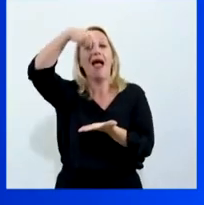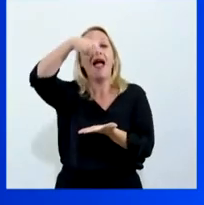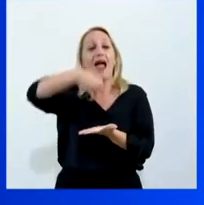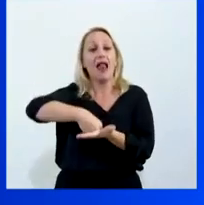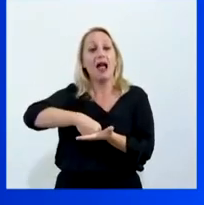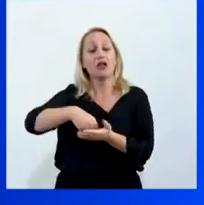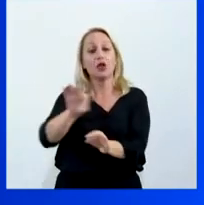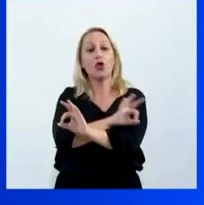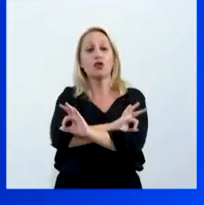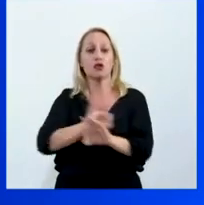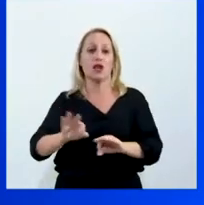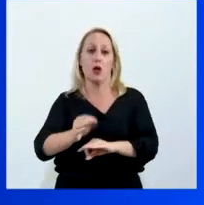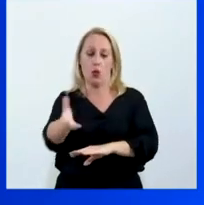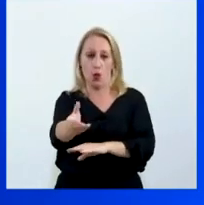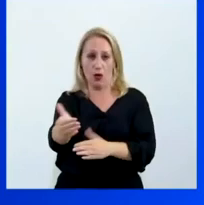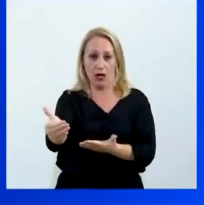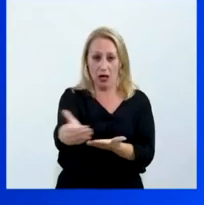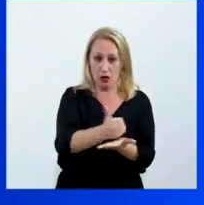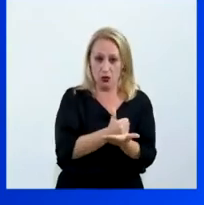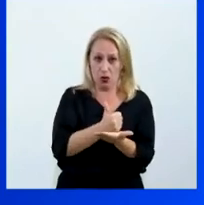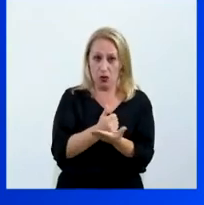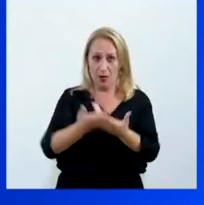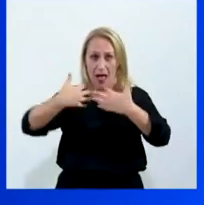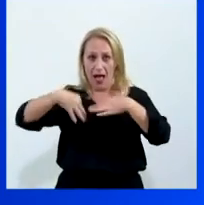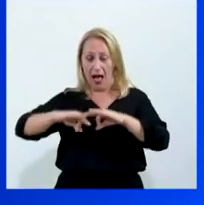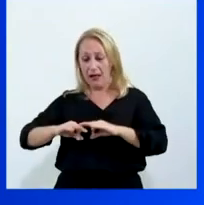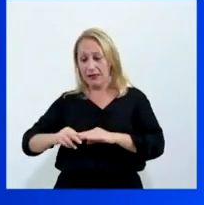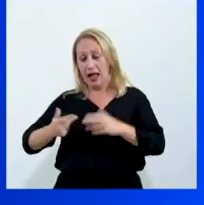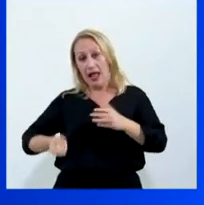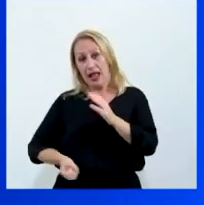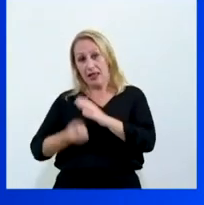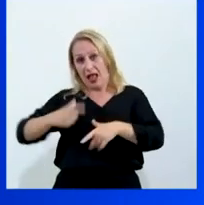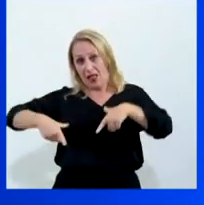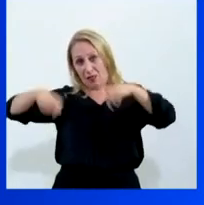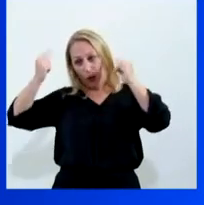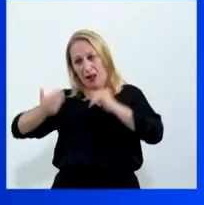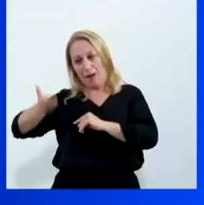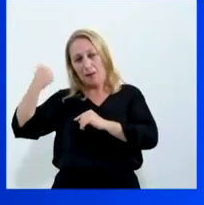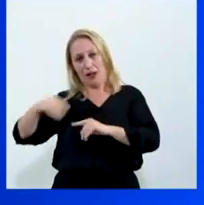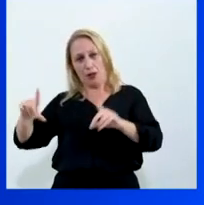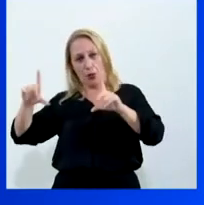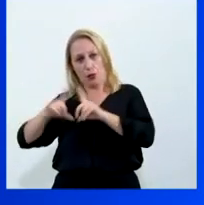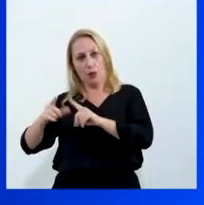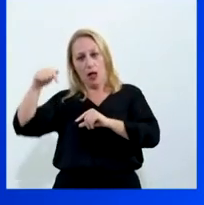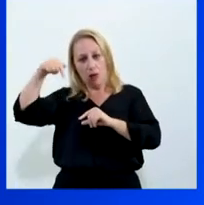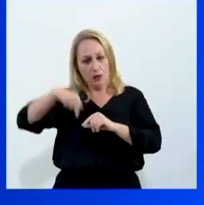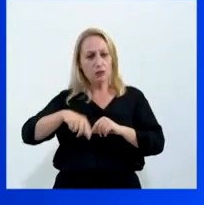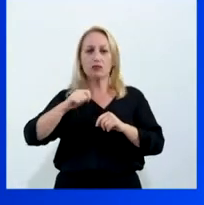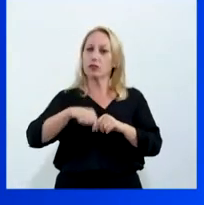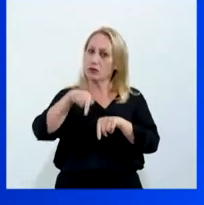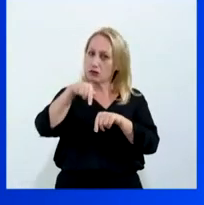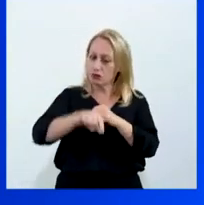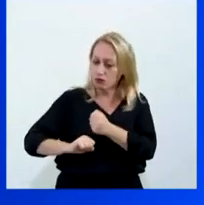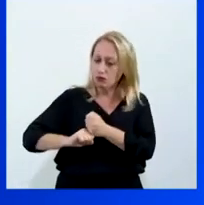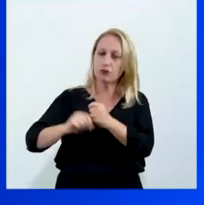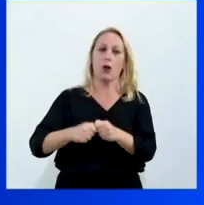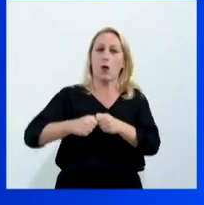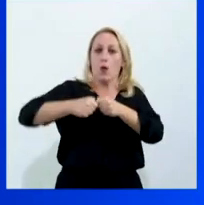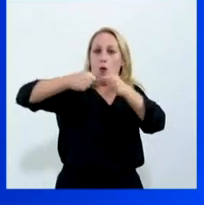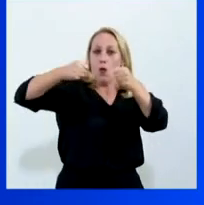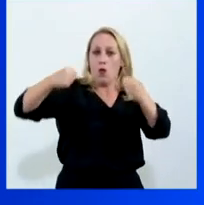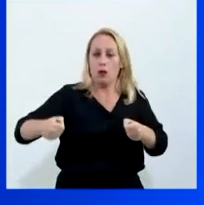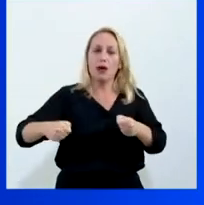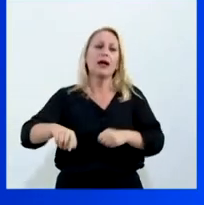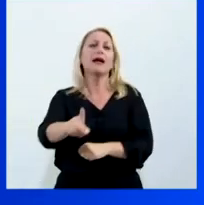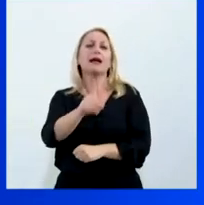πολιτική επιλογή, η οποία ξεκίνησε πιλωτικά από μια προηγούμενη κυβέρνηση της ΝΔ. Εμείς το διευρύναμε, το ενισχύαμε και θέλουμε να εξακολουθούμε να το ενισχύουμε. Και το ίδιο ισχύει